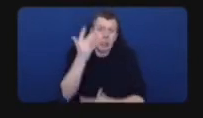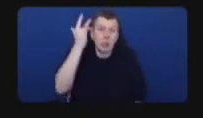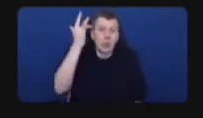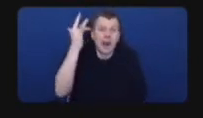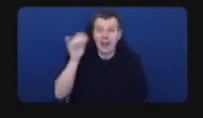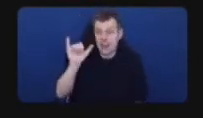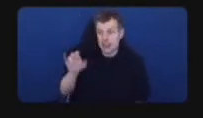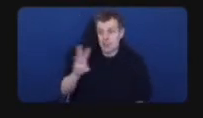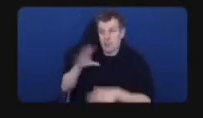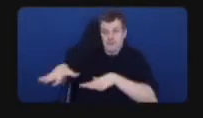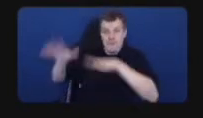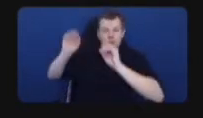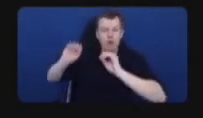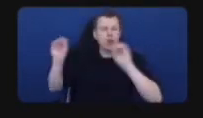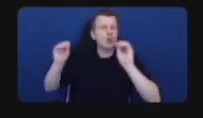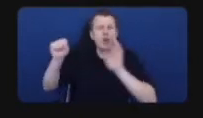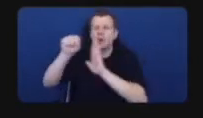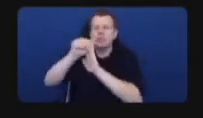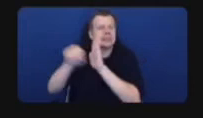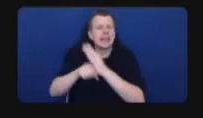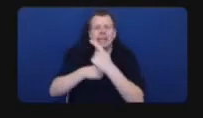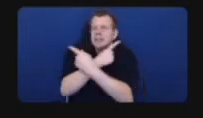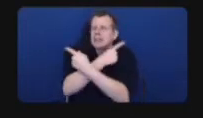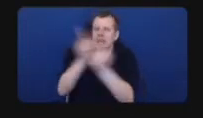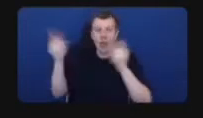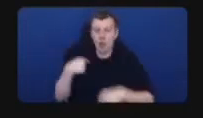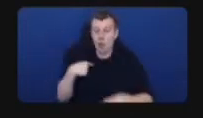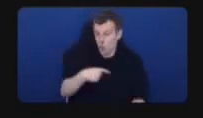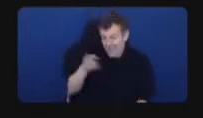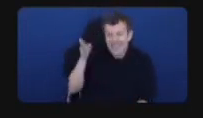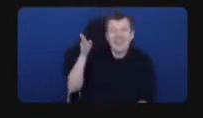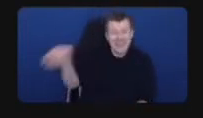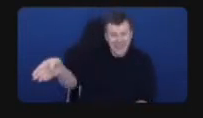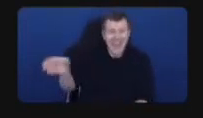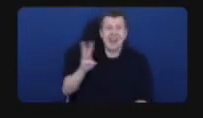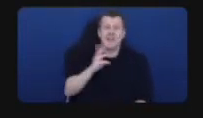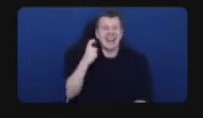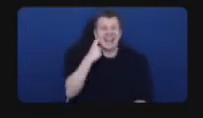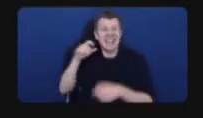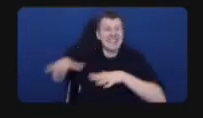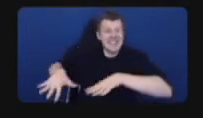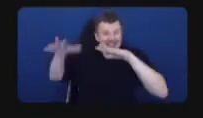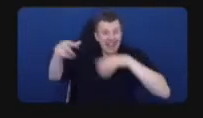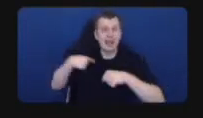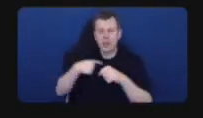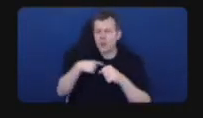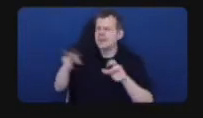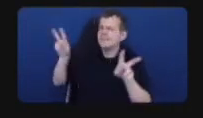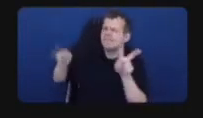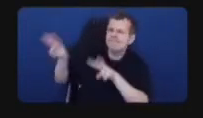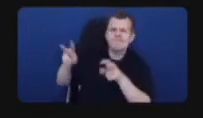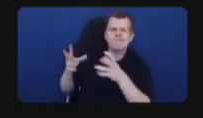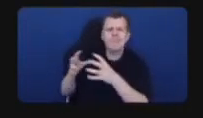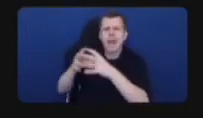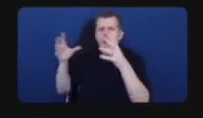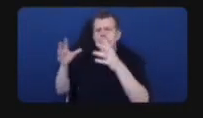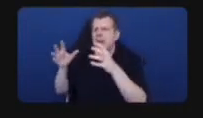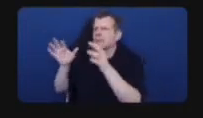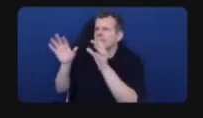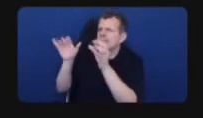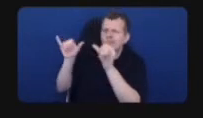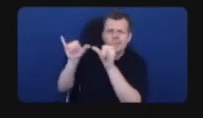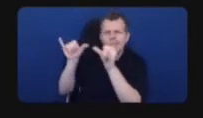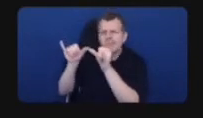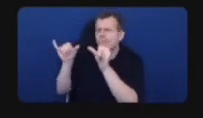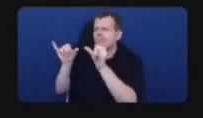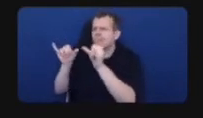因为还有一点就是为什么如果是那些居民那些区他们是有经受到遭受到